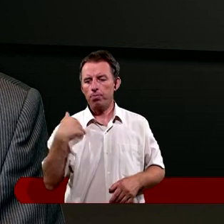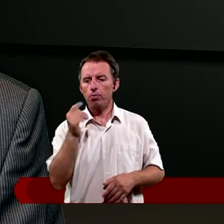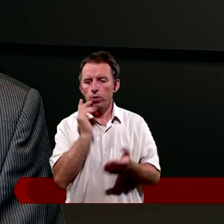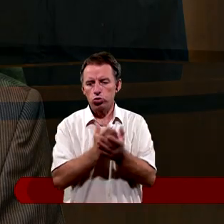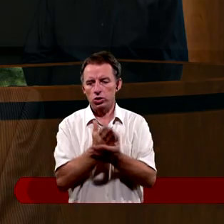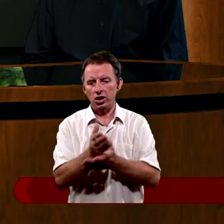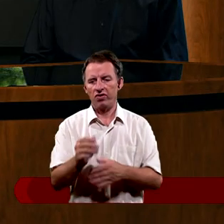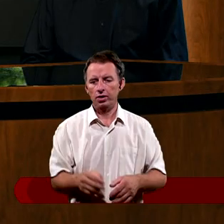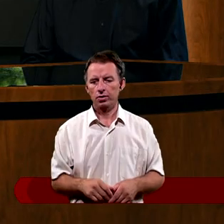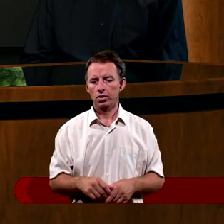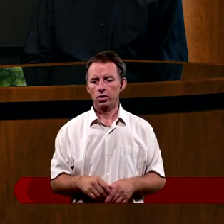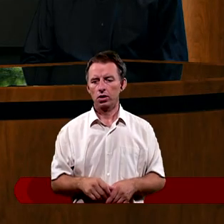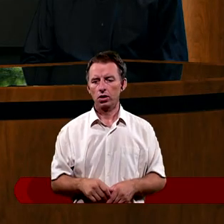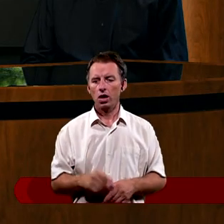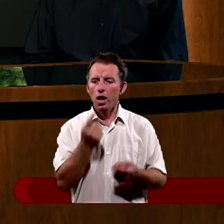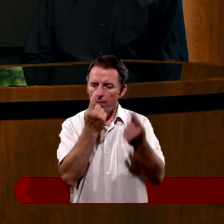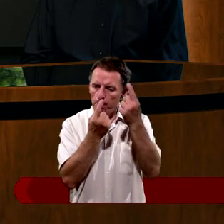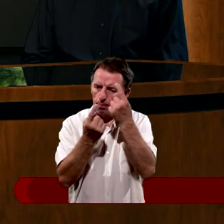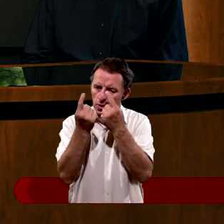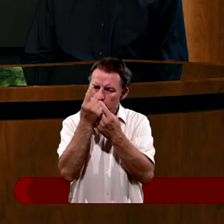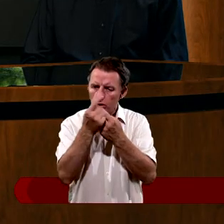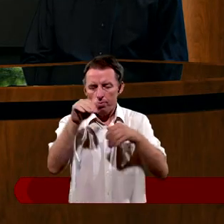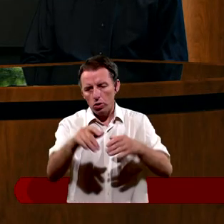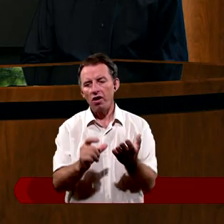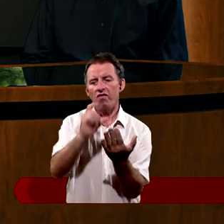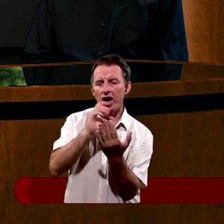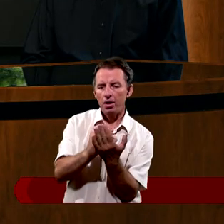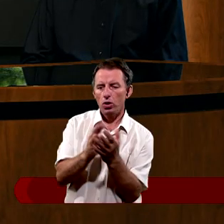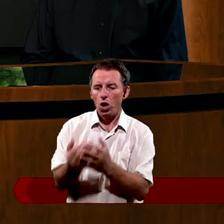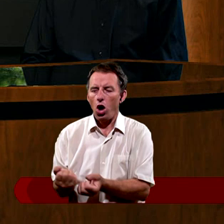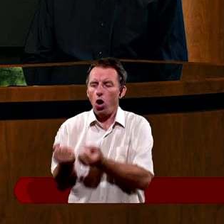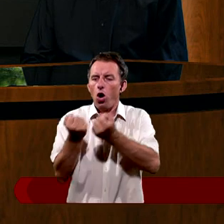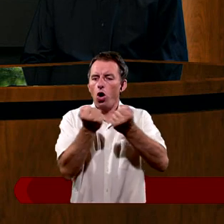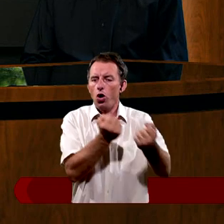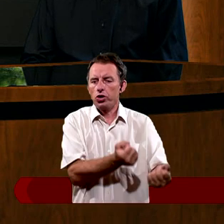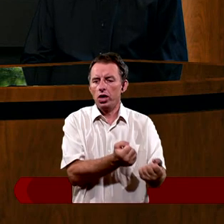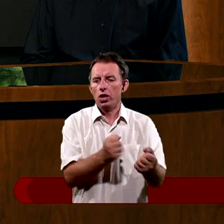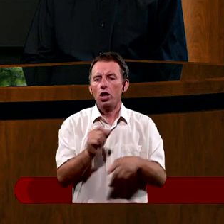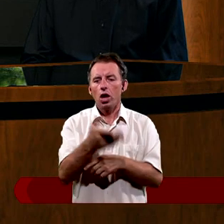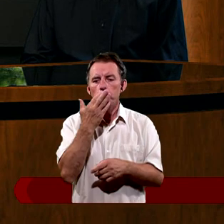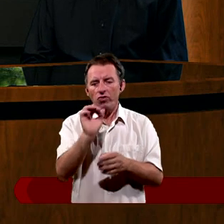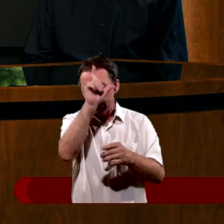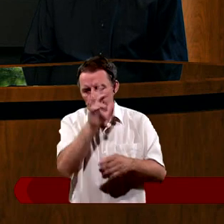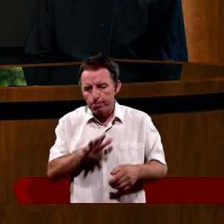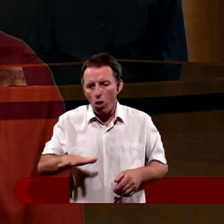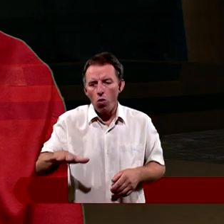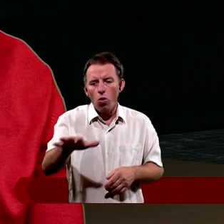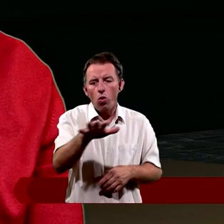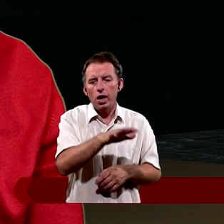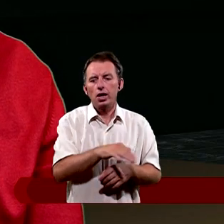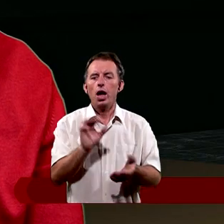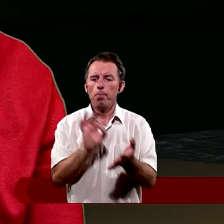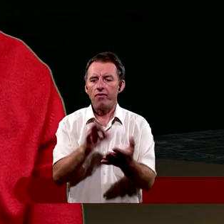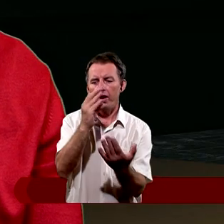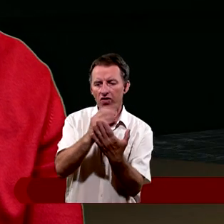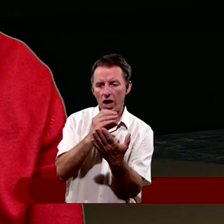nieposłuszeństwa? Znaczy, myślę, że można jeszcze pewne fragmenty tutaj odnieść. Tak, mówimy o tej społeczności, tak, ale mieliśmy